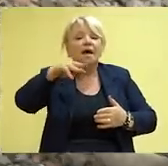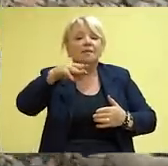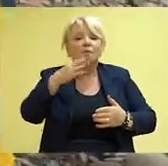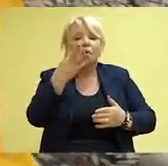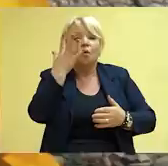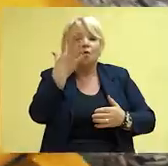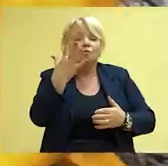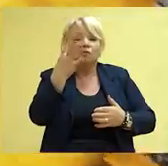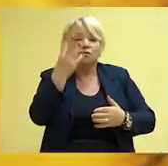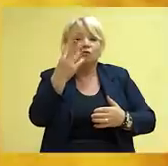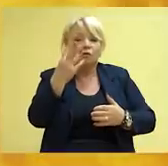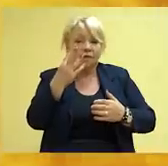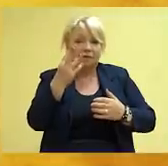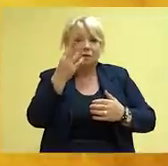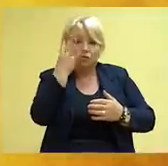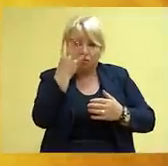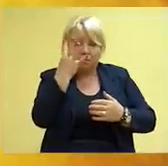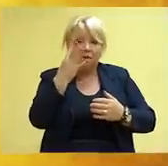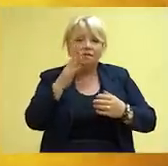M40-14 ზრავია.